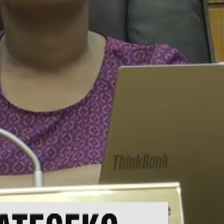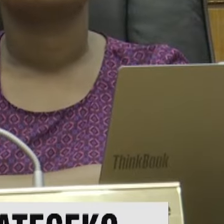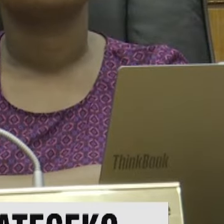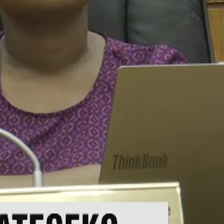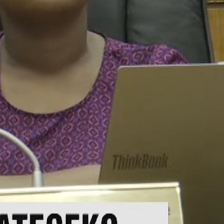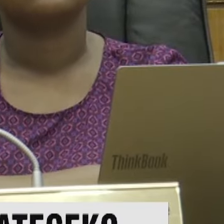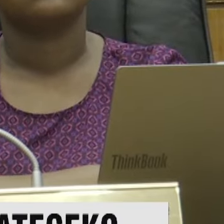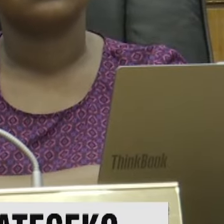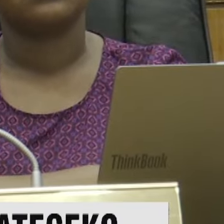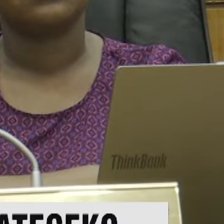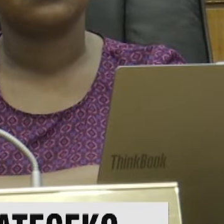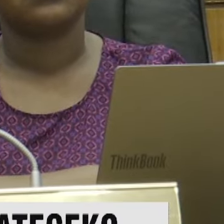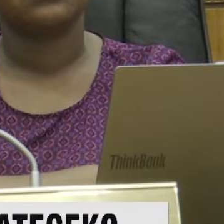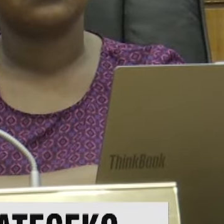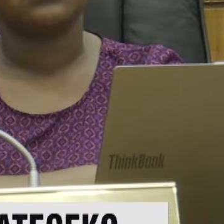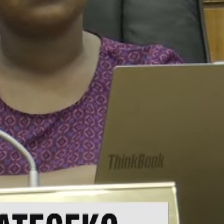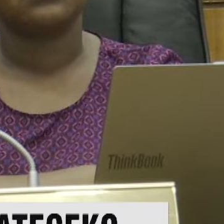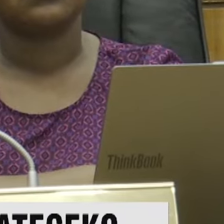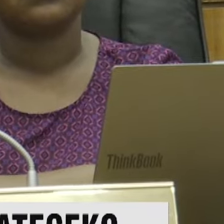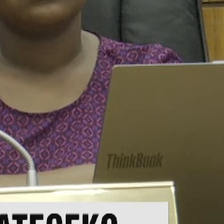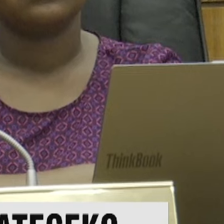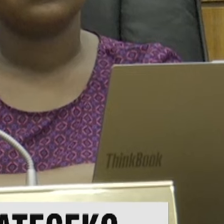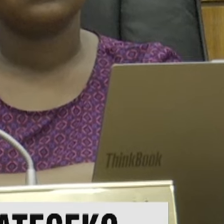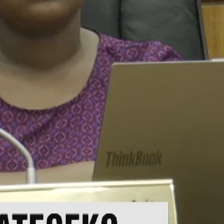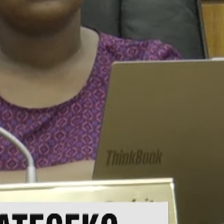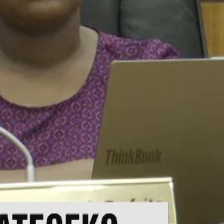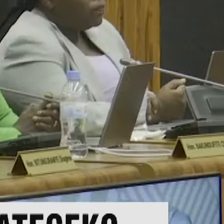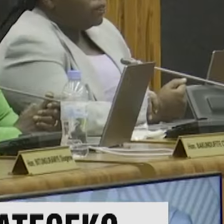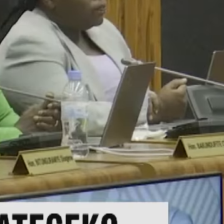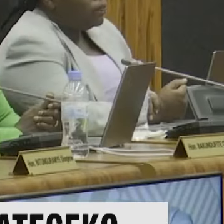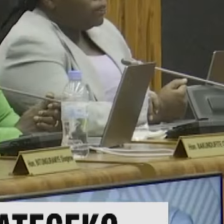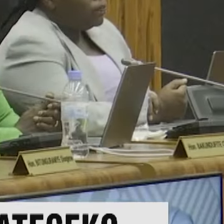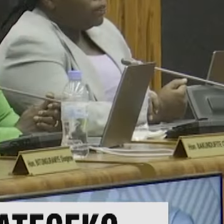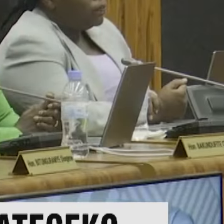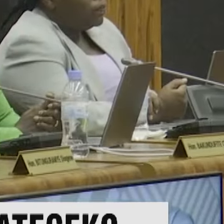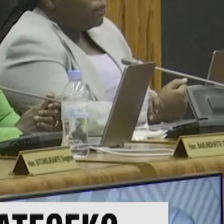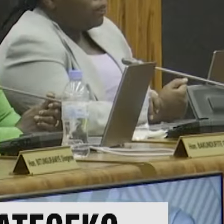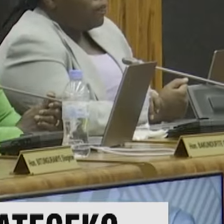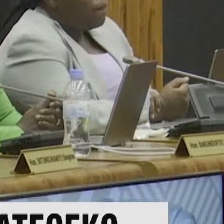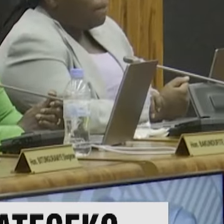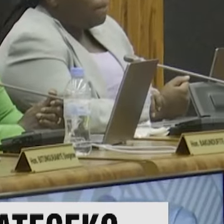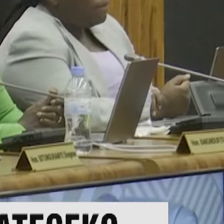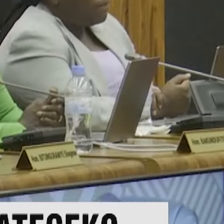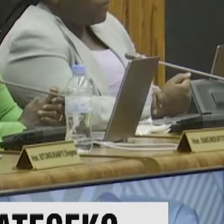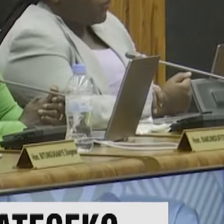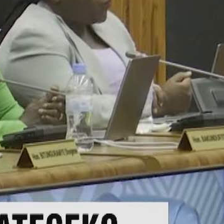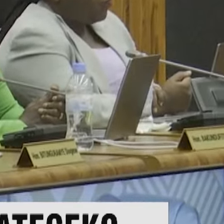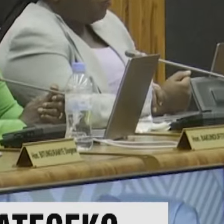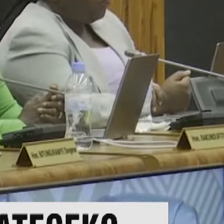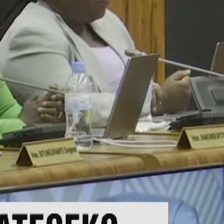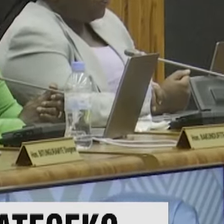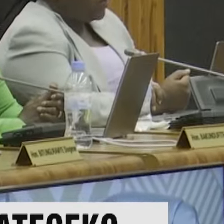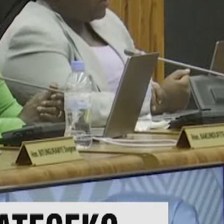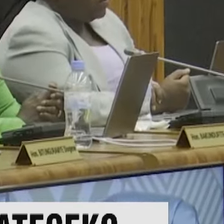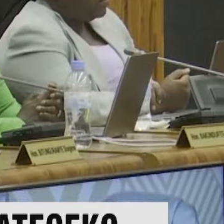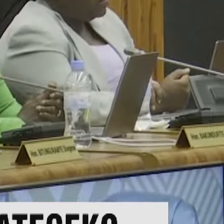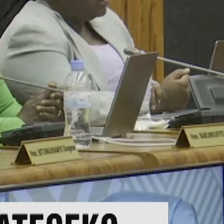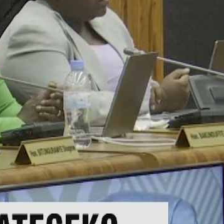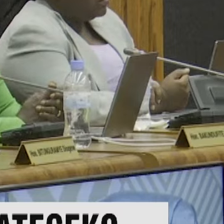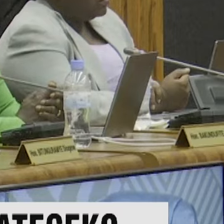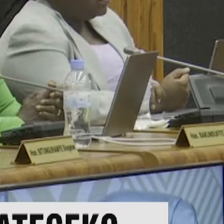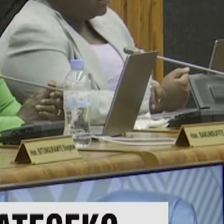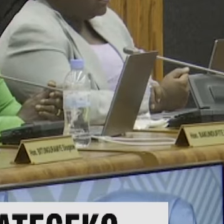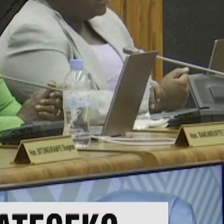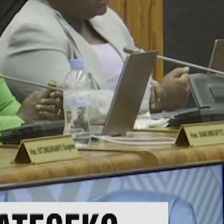n'ibiciriritse gihariye kubera impamvu zirimo ubumenyi ndetse n'umutungo bikeya. Ibigo bito